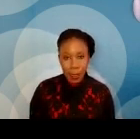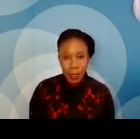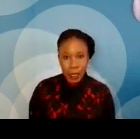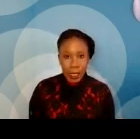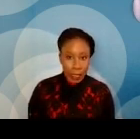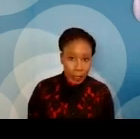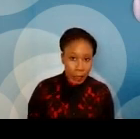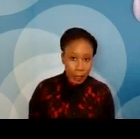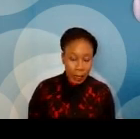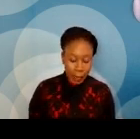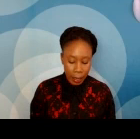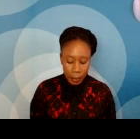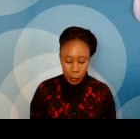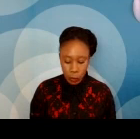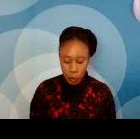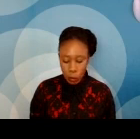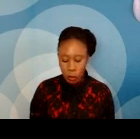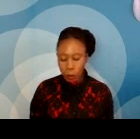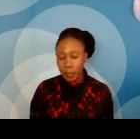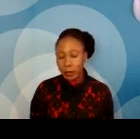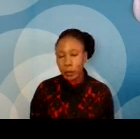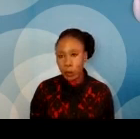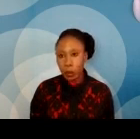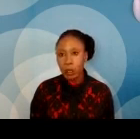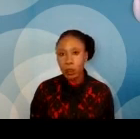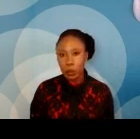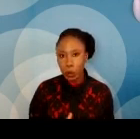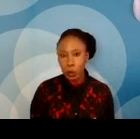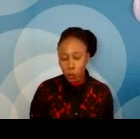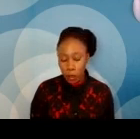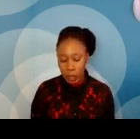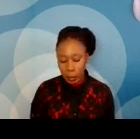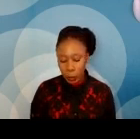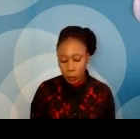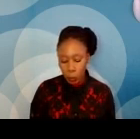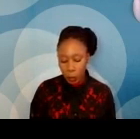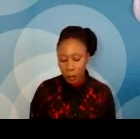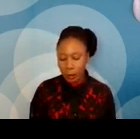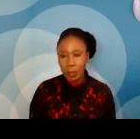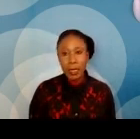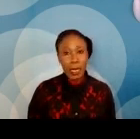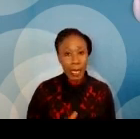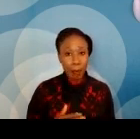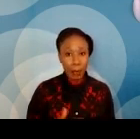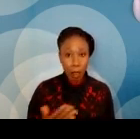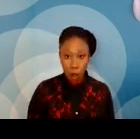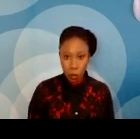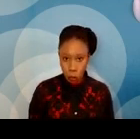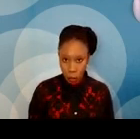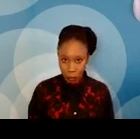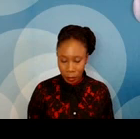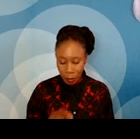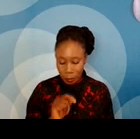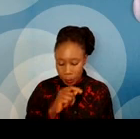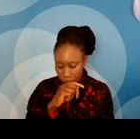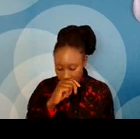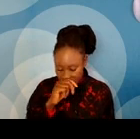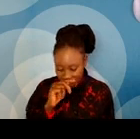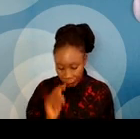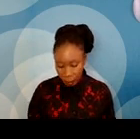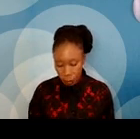konflikter. I den här analysen så kunde man ju så utfördes den utifrån att